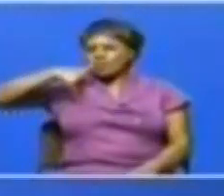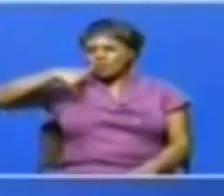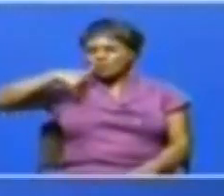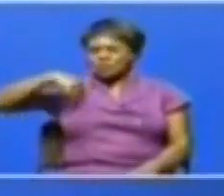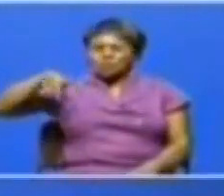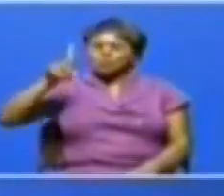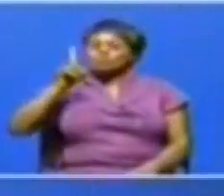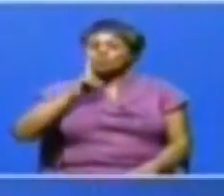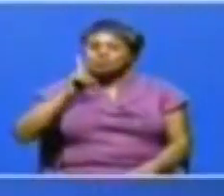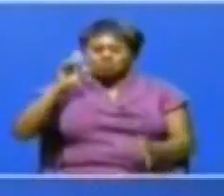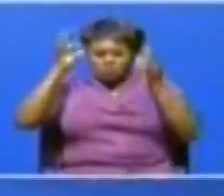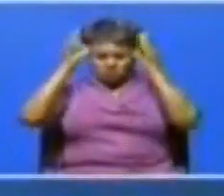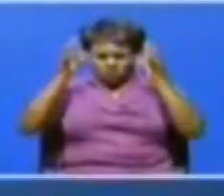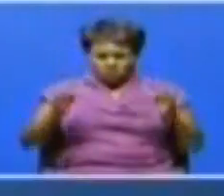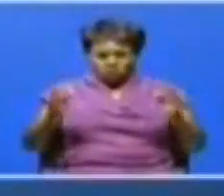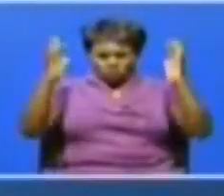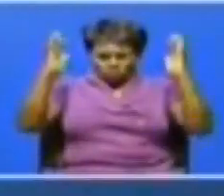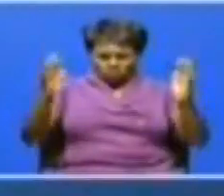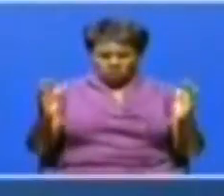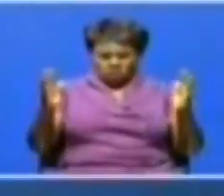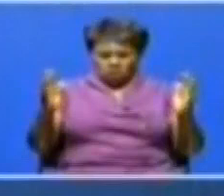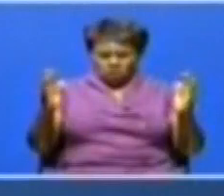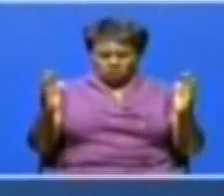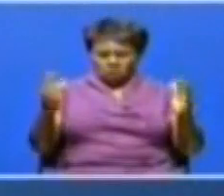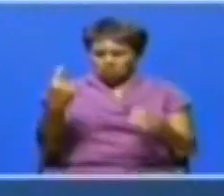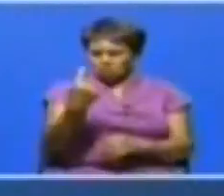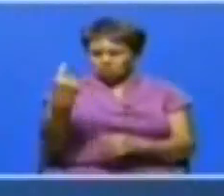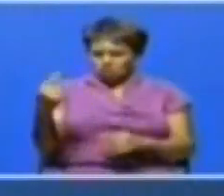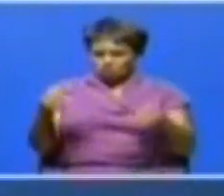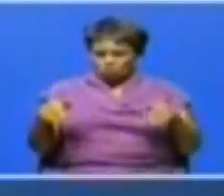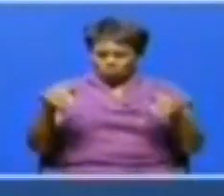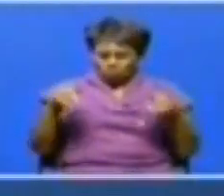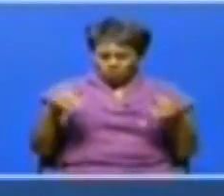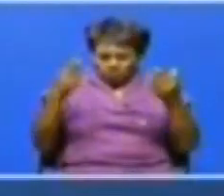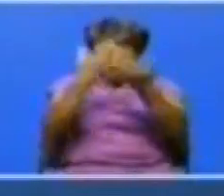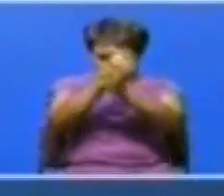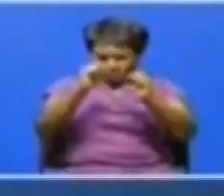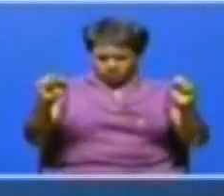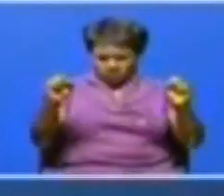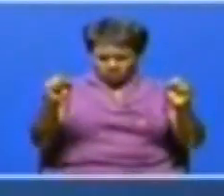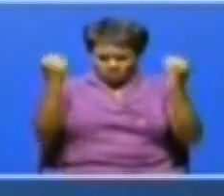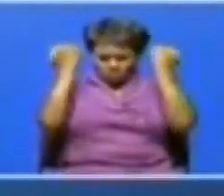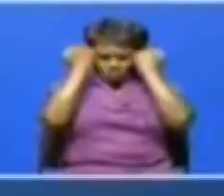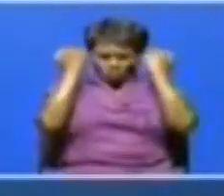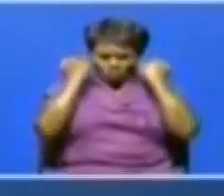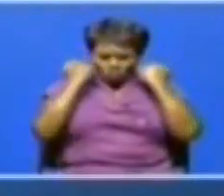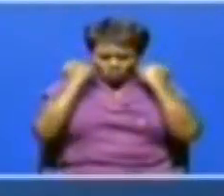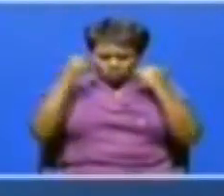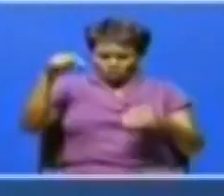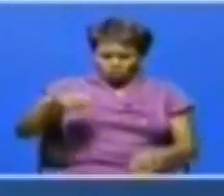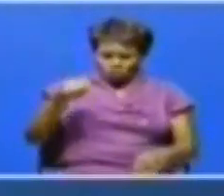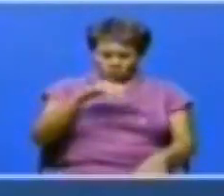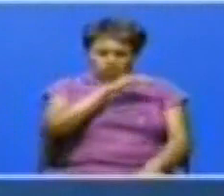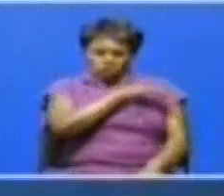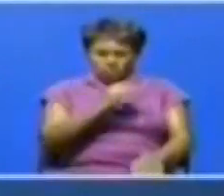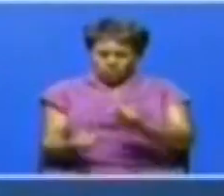kwamba kesho kutakuwa na ule uamuzi wa kihistoria ambao unasubiriwa na kila mmoja kuambatana na ile kesi ya urais ambayo ipo katika mahakama ya juu. Hii leo jioni